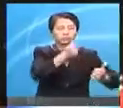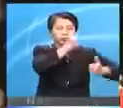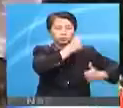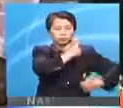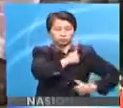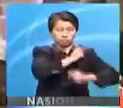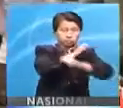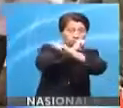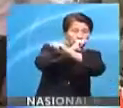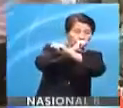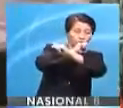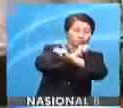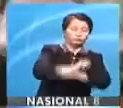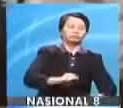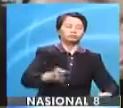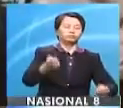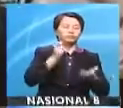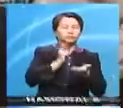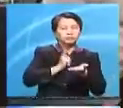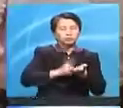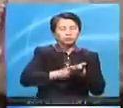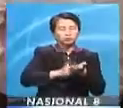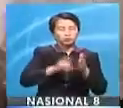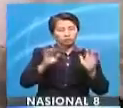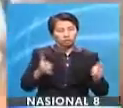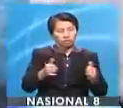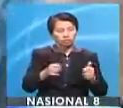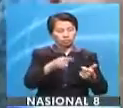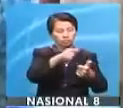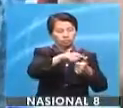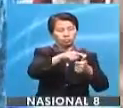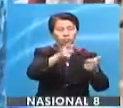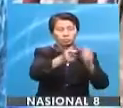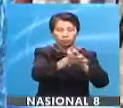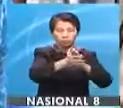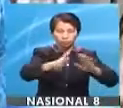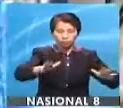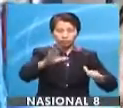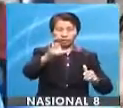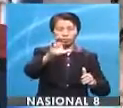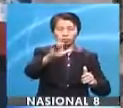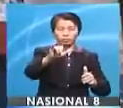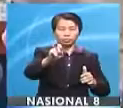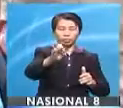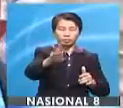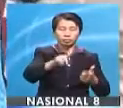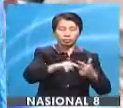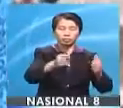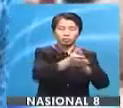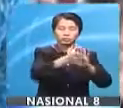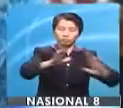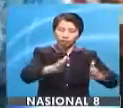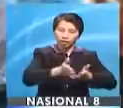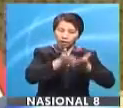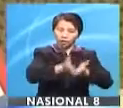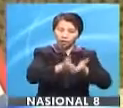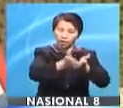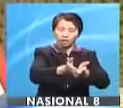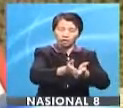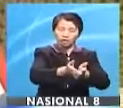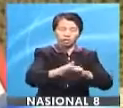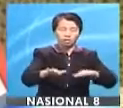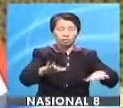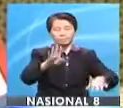Antara isu-isu yang dibincangkan tadi adalah seperti keselamatan cyber, keselamatan maritim, bencana